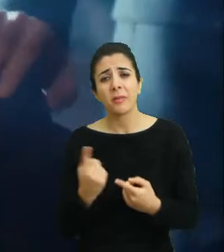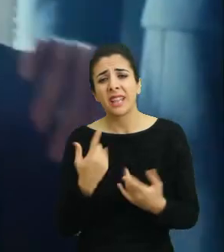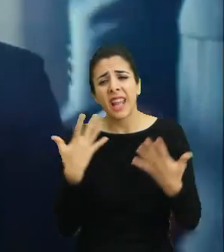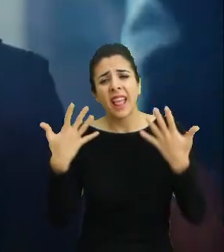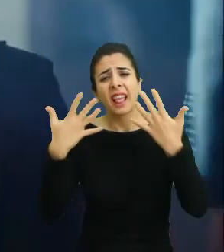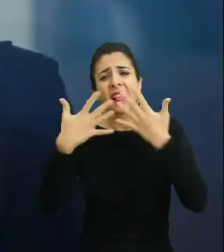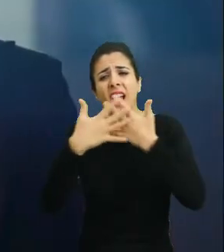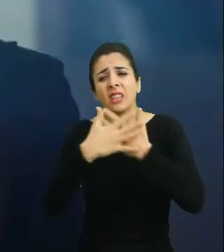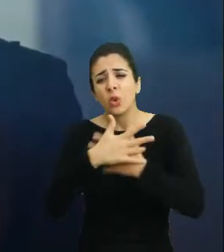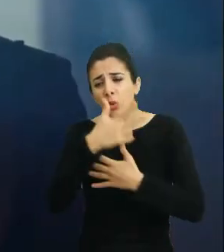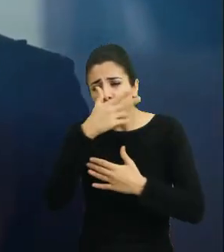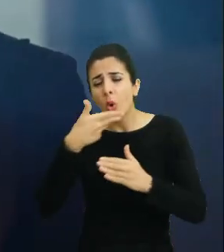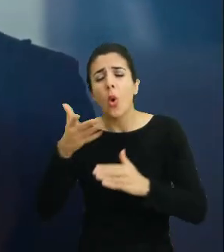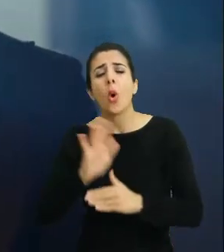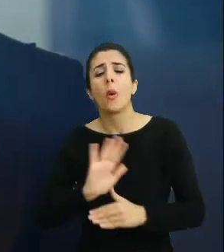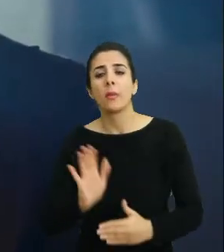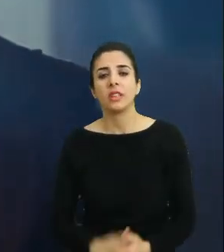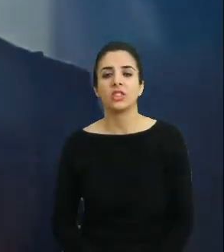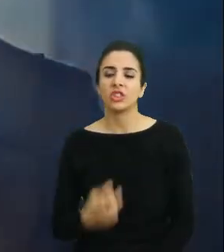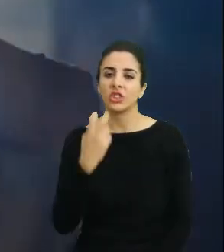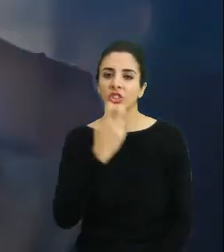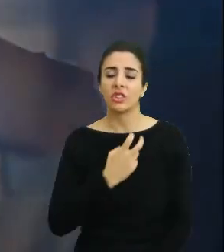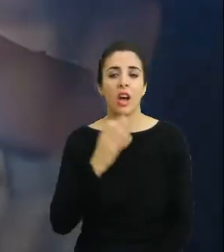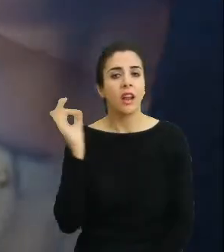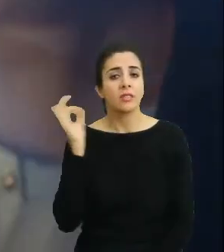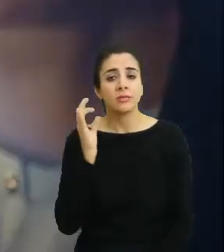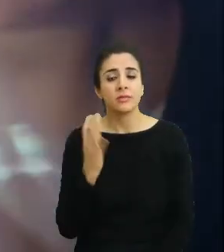gecenin gamını götürmesin. Erdem dostane omzuna dokunup gitti.